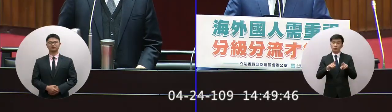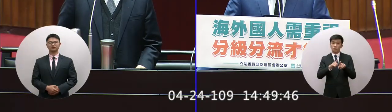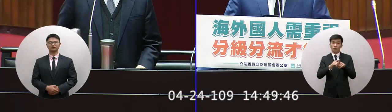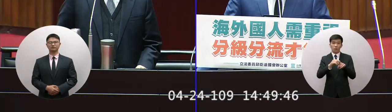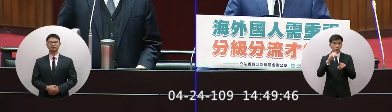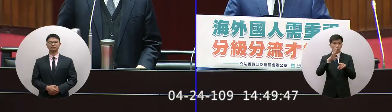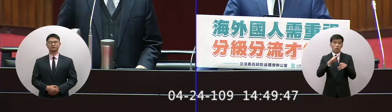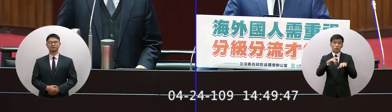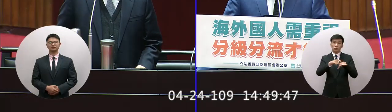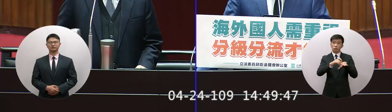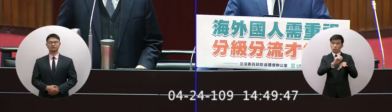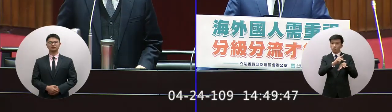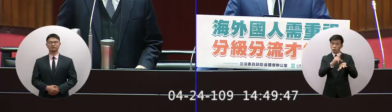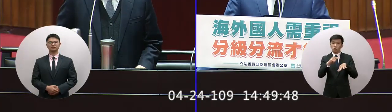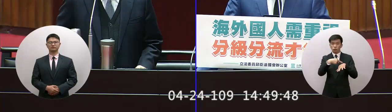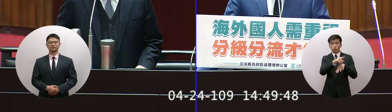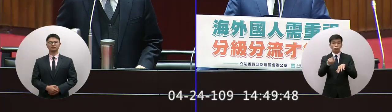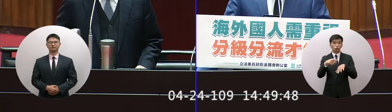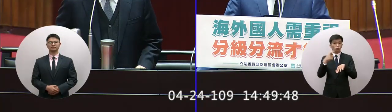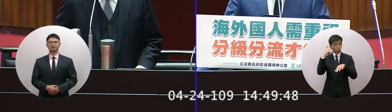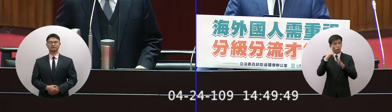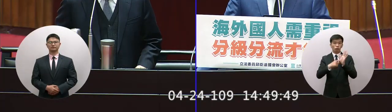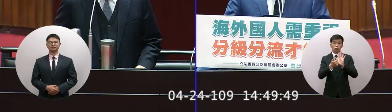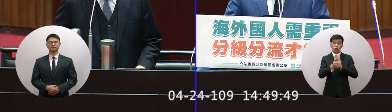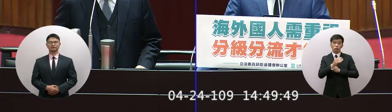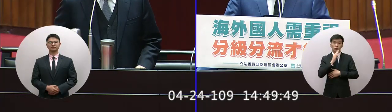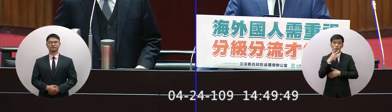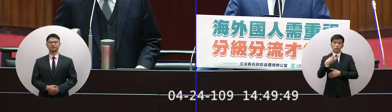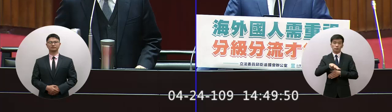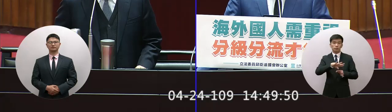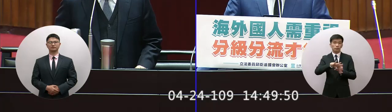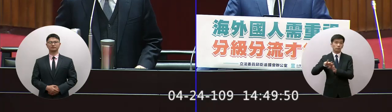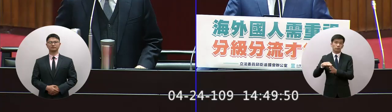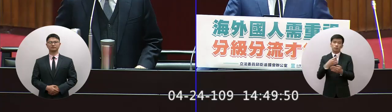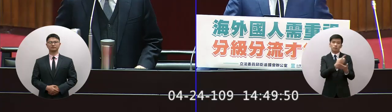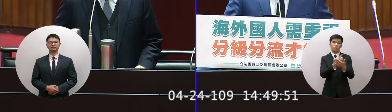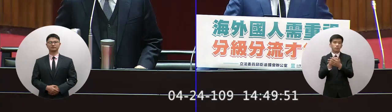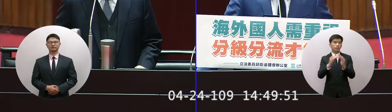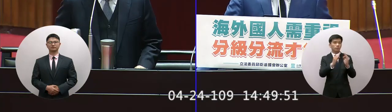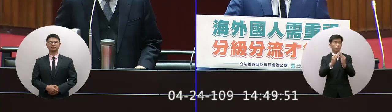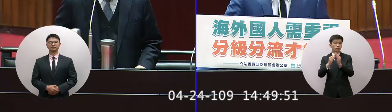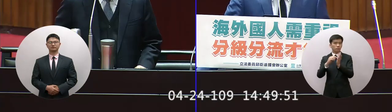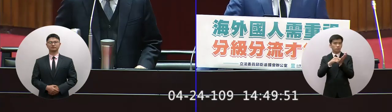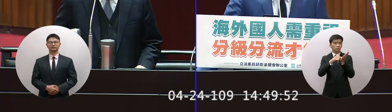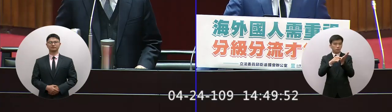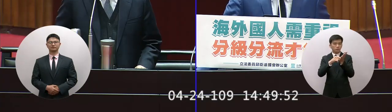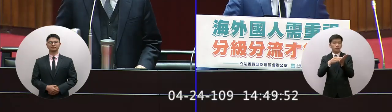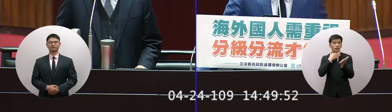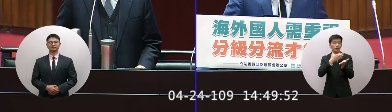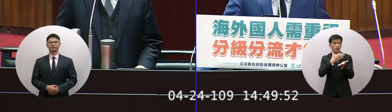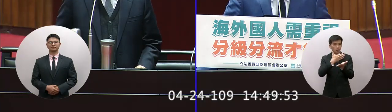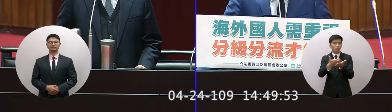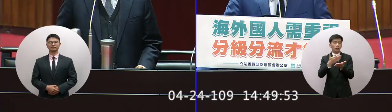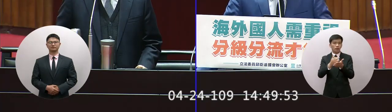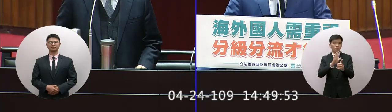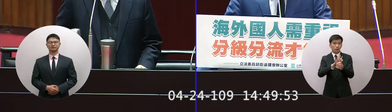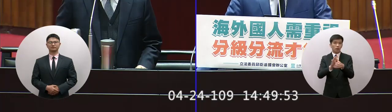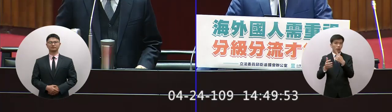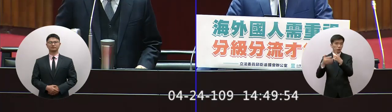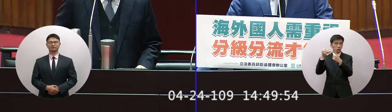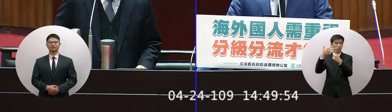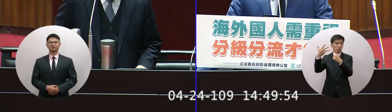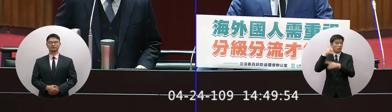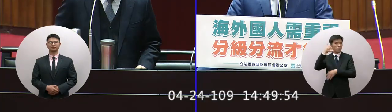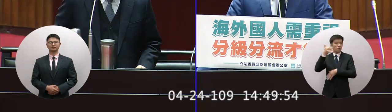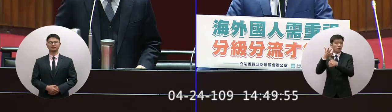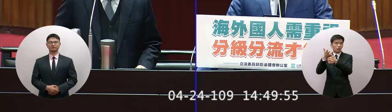款这边，其实也都有得到正面的回应，还有这个各银行的执行贷款的这个纾困状况，1988的量能的负荷不